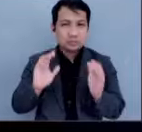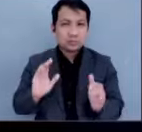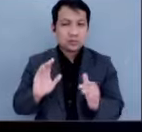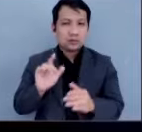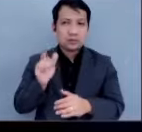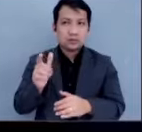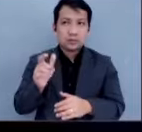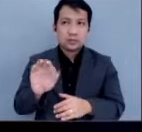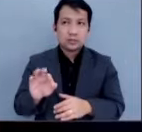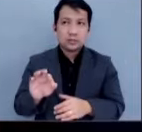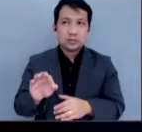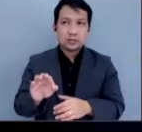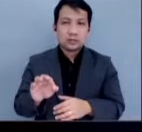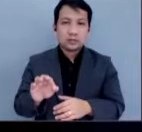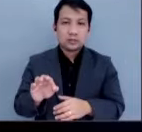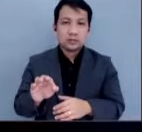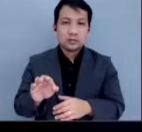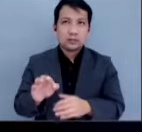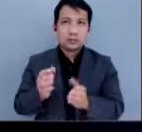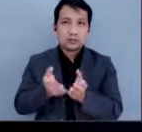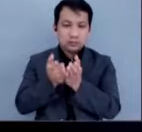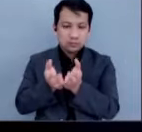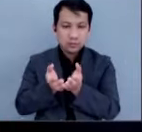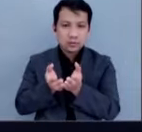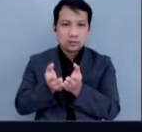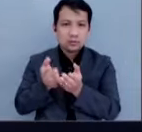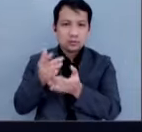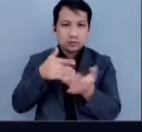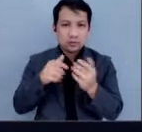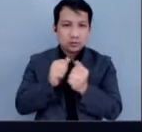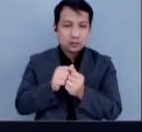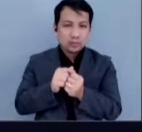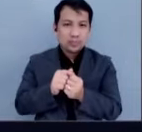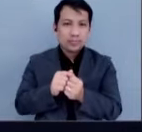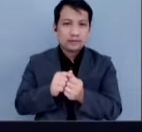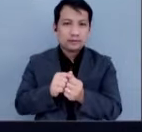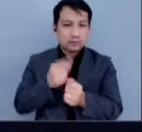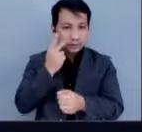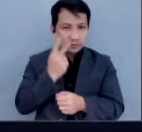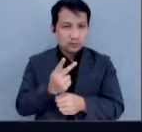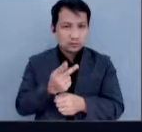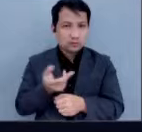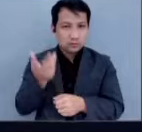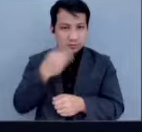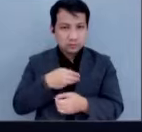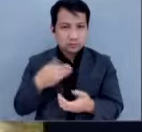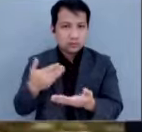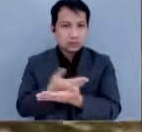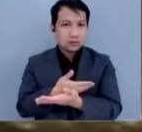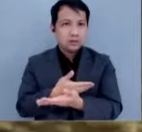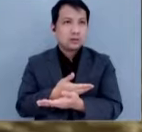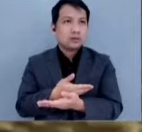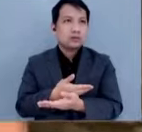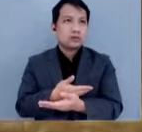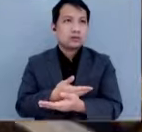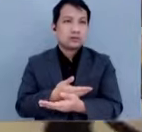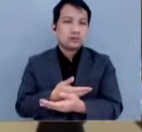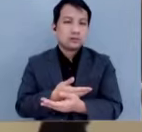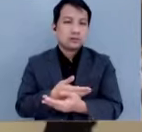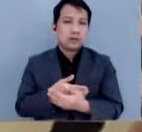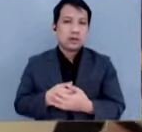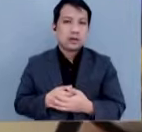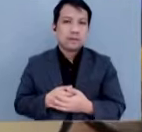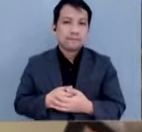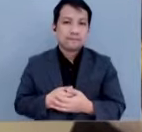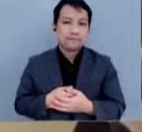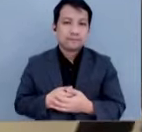birthday sa isang yacht party kasamang ilan niyang kaibigan. Mapapansing looking fresh at blooming dyan si Kat.